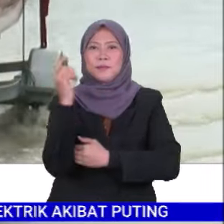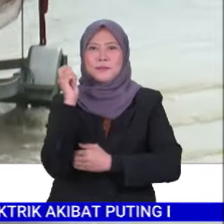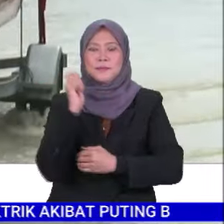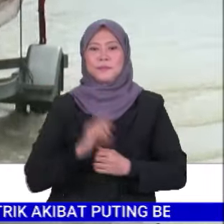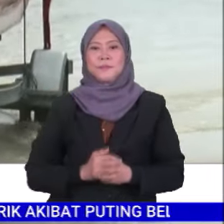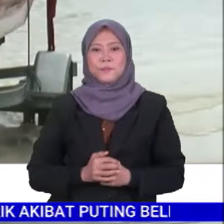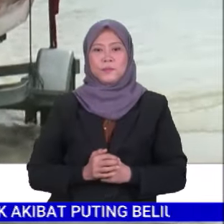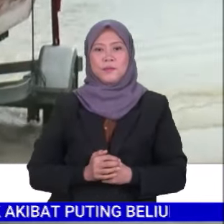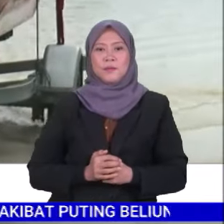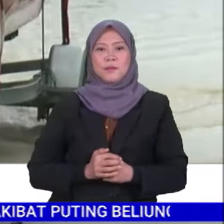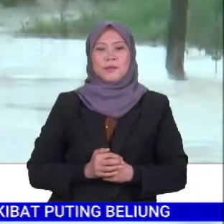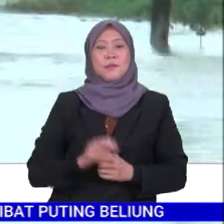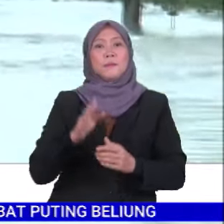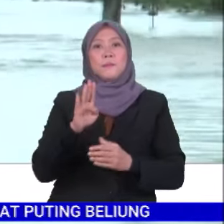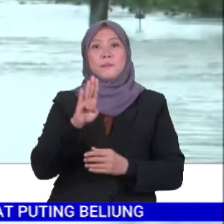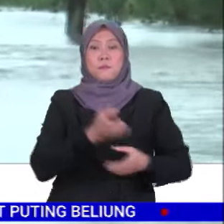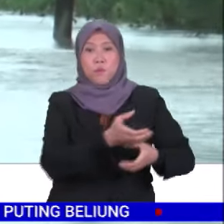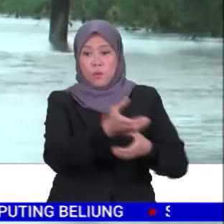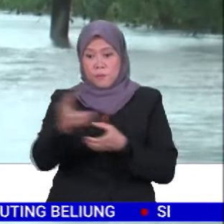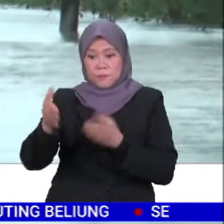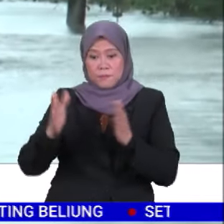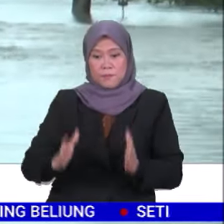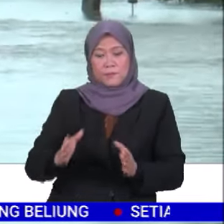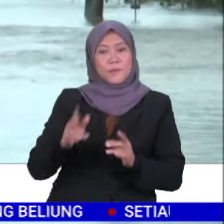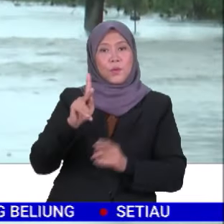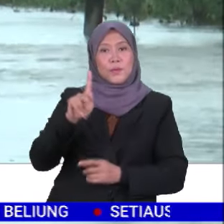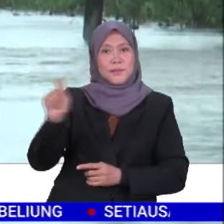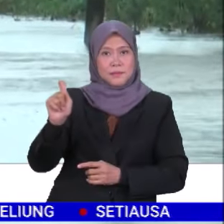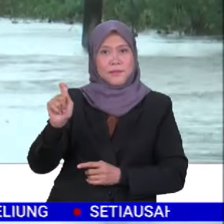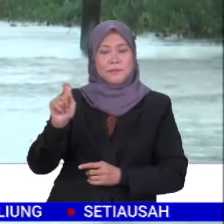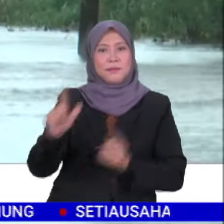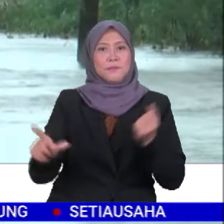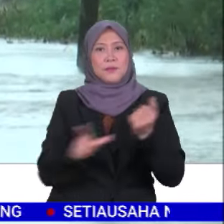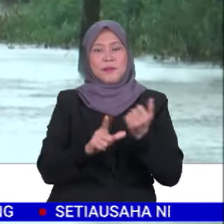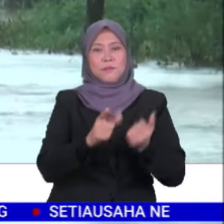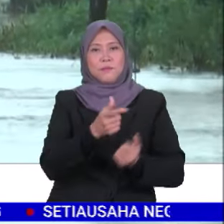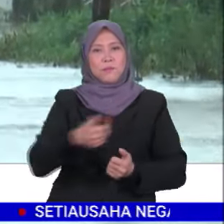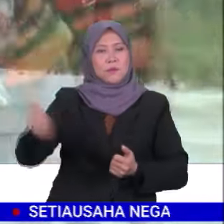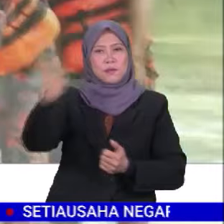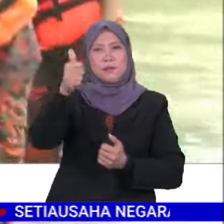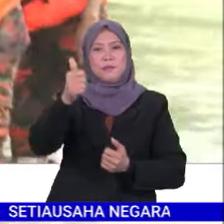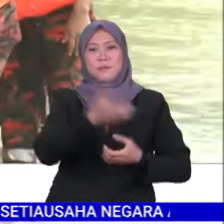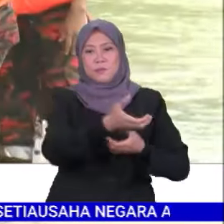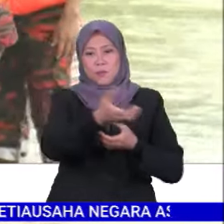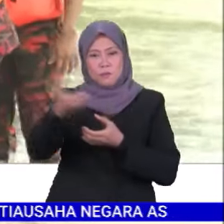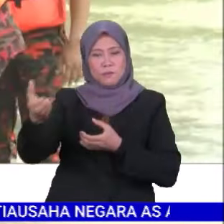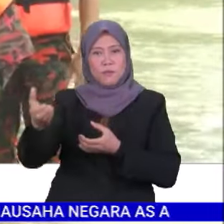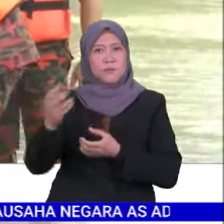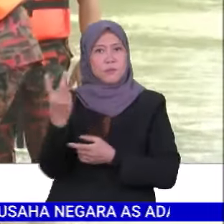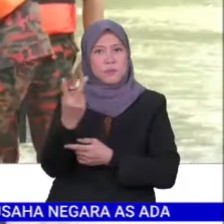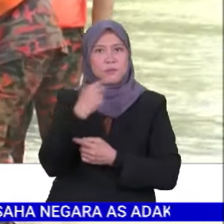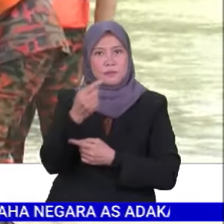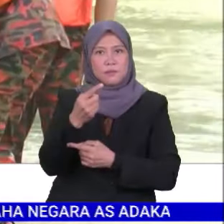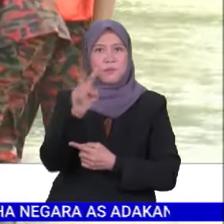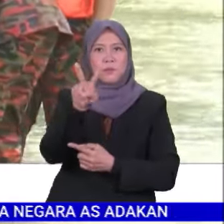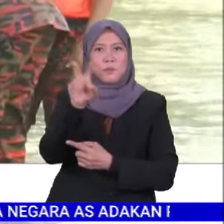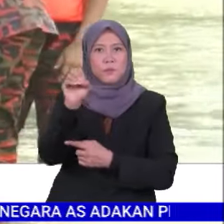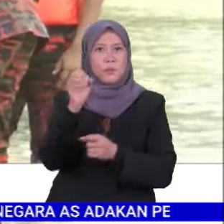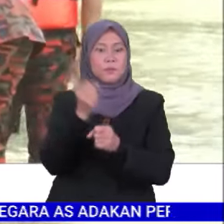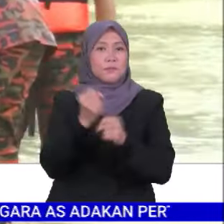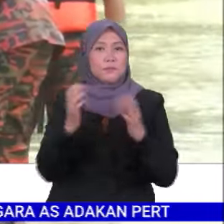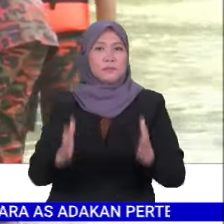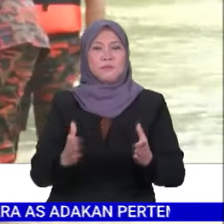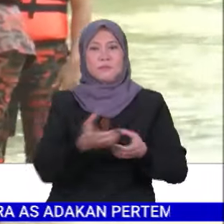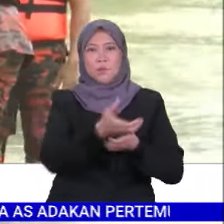Ketua Zon 2 Johor Balai Bomba dan Penyelamat BBP Kota Tinggi, Timbalan Penguasa Bomba 2 Tahrin Saad berkata 20 pegawai dan